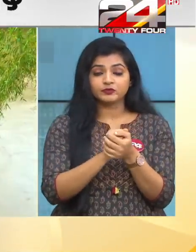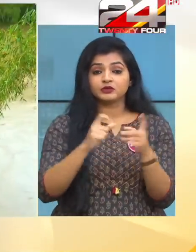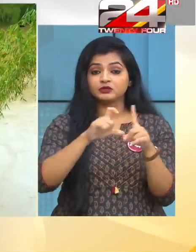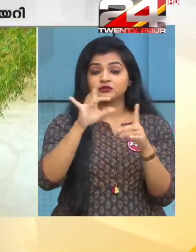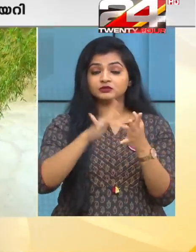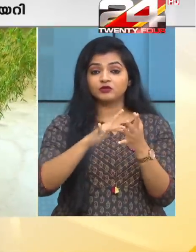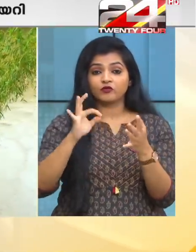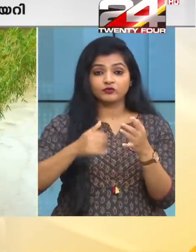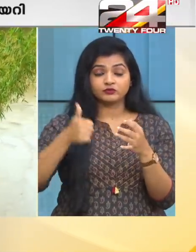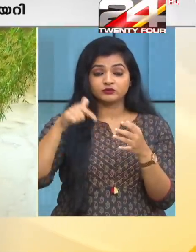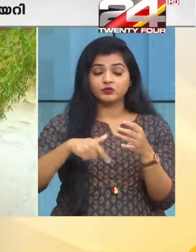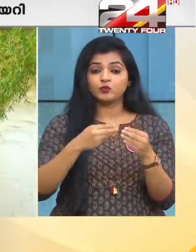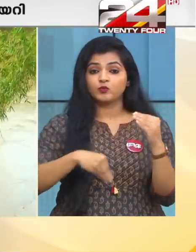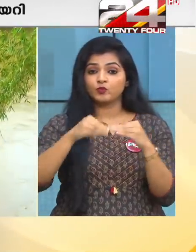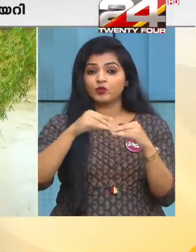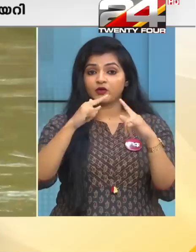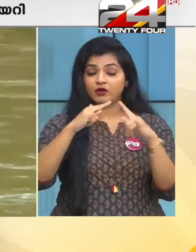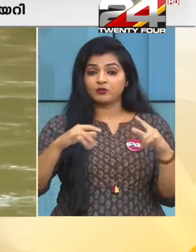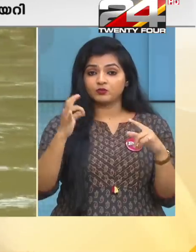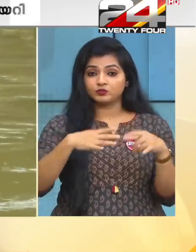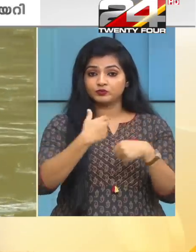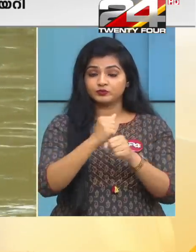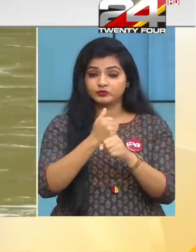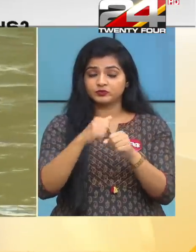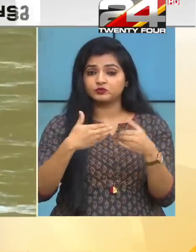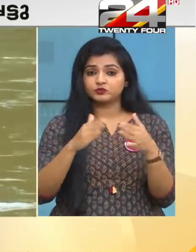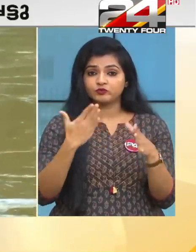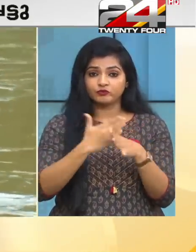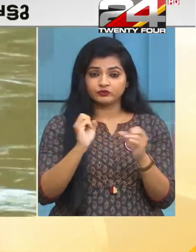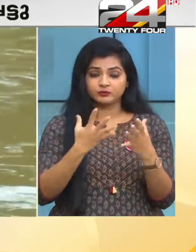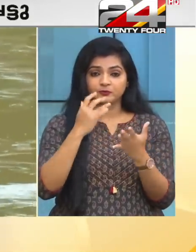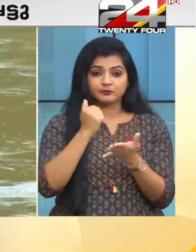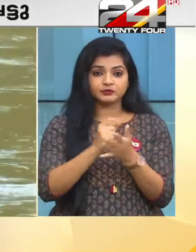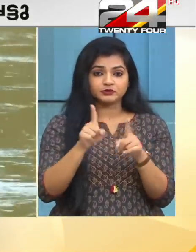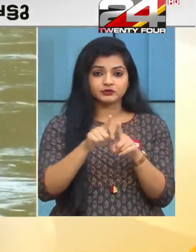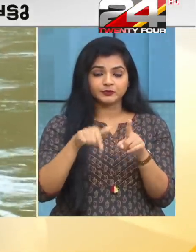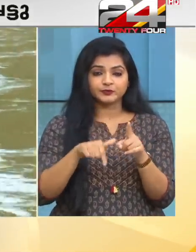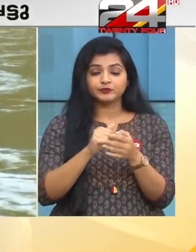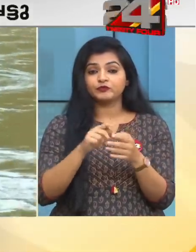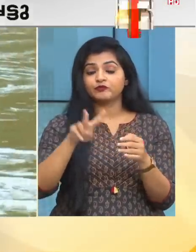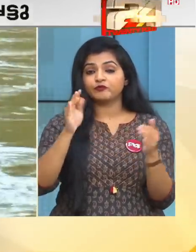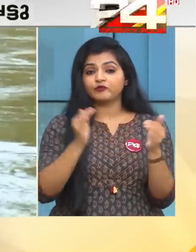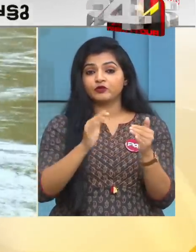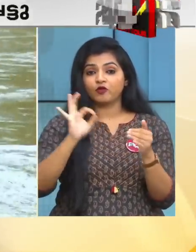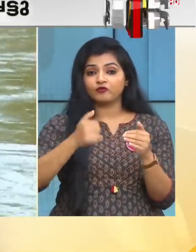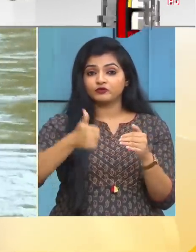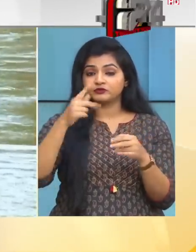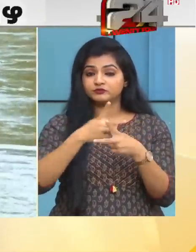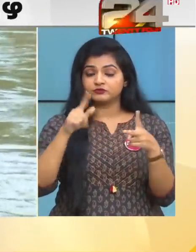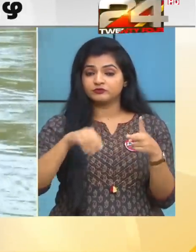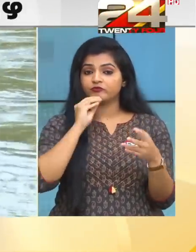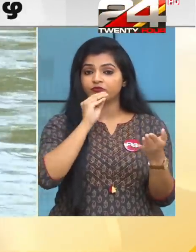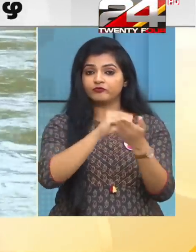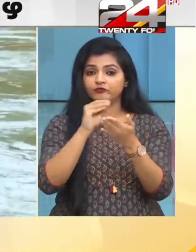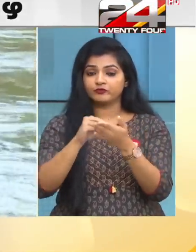ഭരണകൂടം കൂടുതൽ ദുരിതാശ്വാസ ക്യാമ്പുകൾ ആവശ്യമെങ്കിൽ തുറന്ന് പ്രവർത്തിക്കണം എന്നുള്ള നിർദ്ദേശം വില്ലേജ് ഉൾപ്പെടെയുള്ള അധികൃതർക്ക് തഹസിൽദാർമാർക്കും